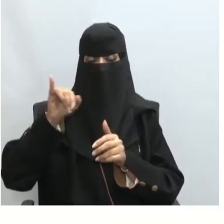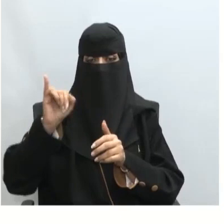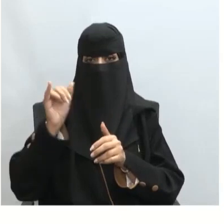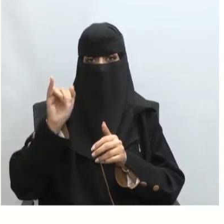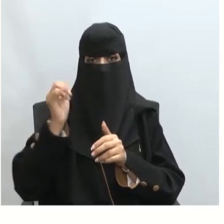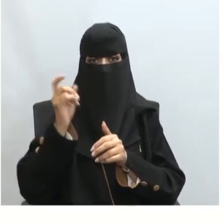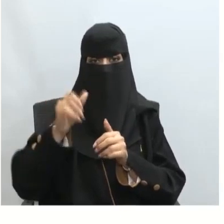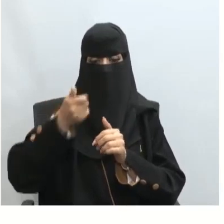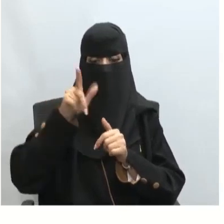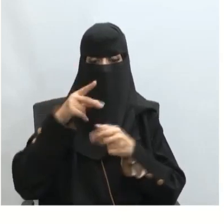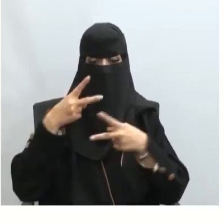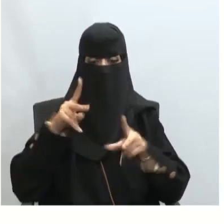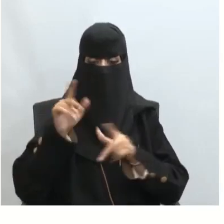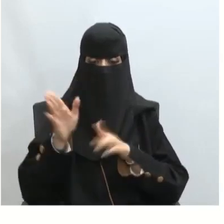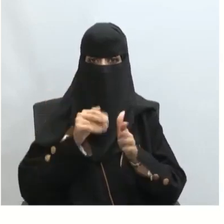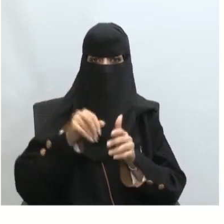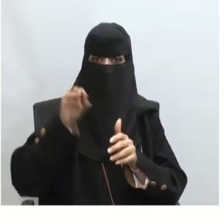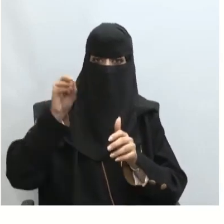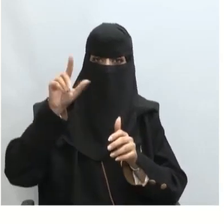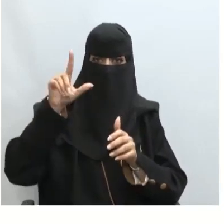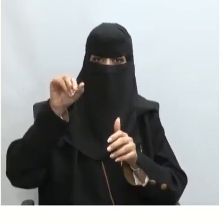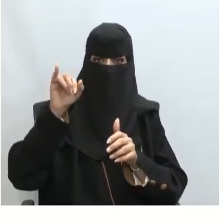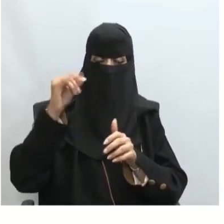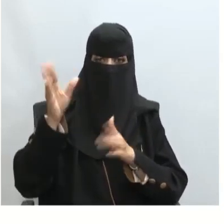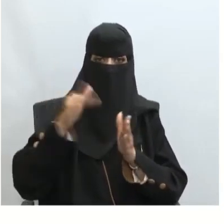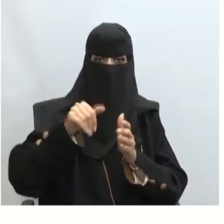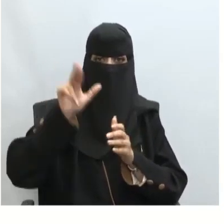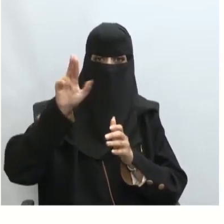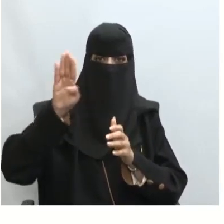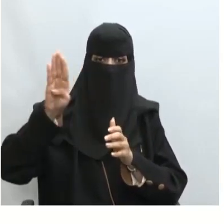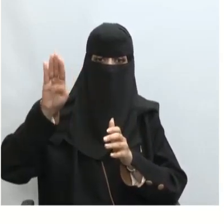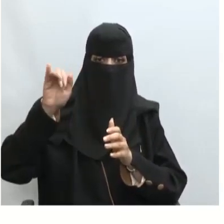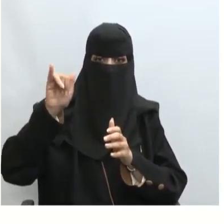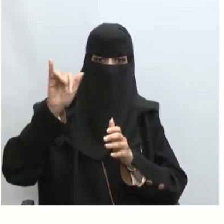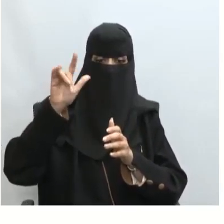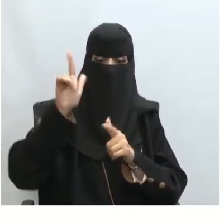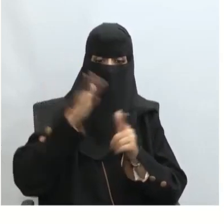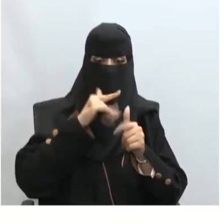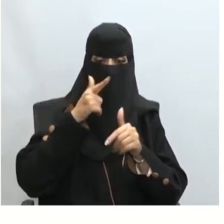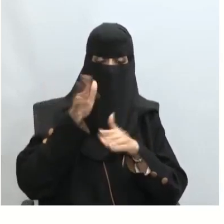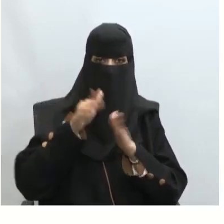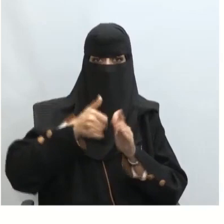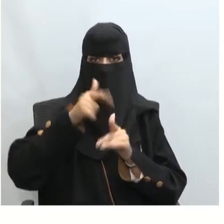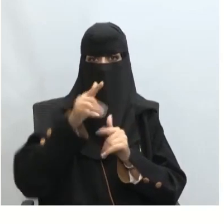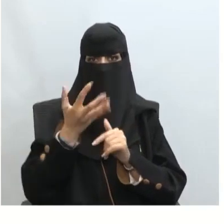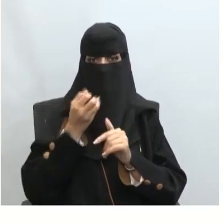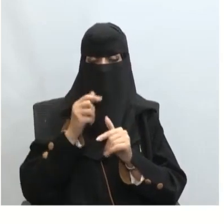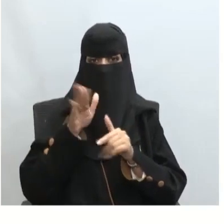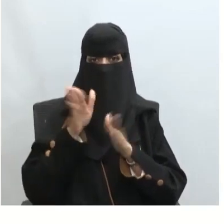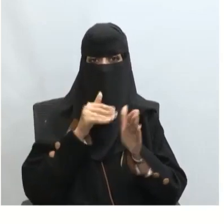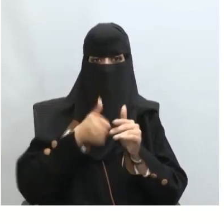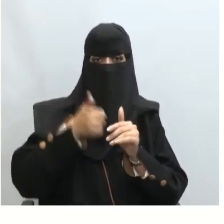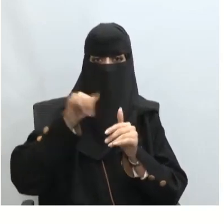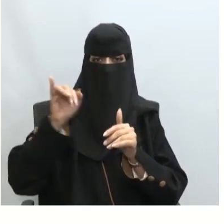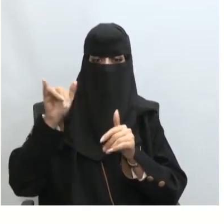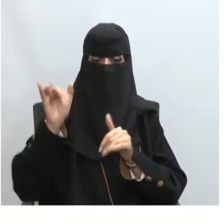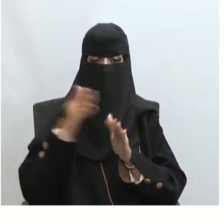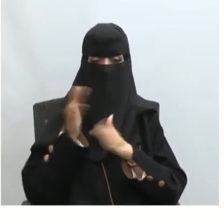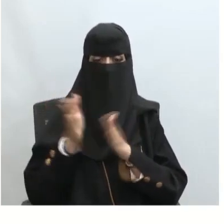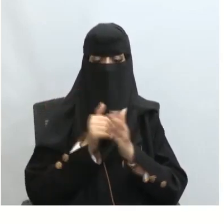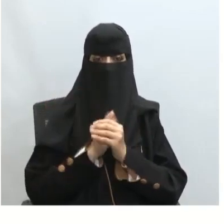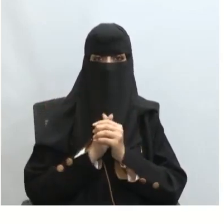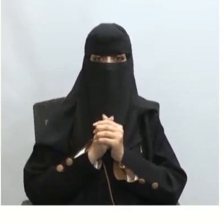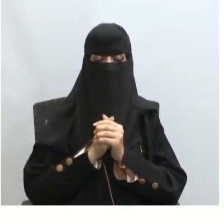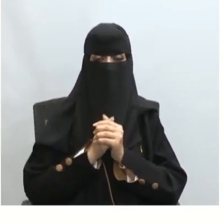ايضا نبدا من هذه الكيل مع الامينات او الامونيا سيعطيني امين وهاليد